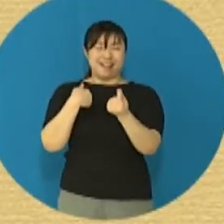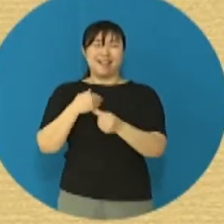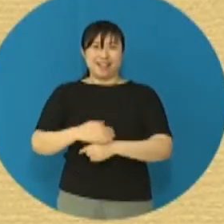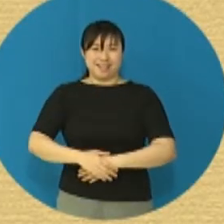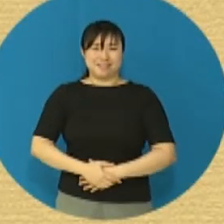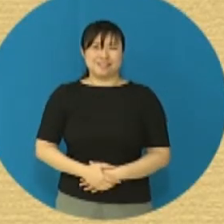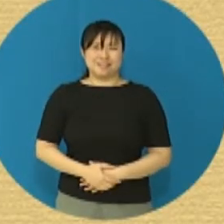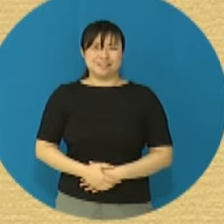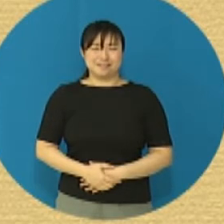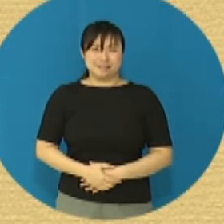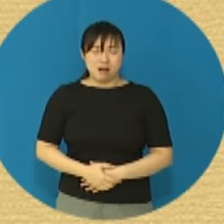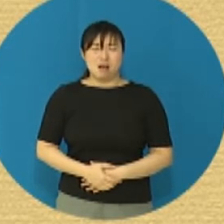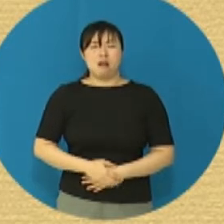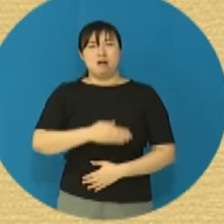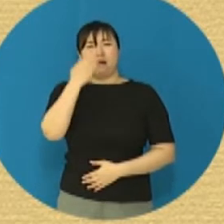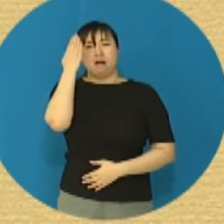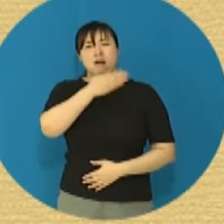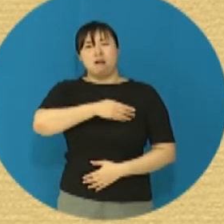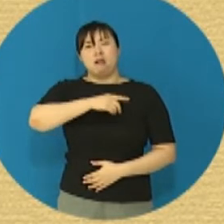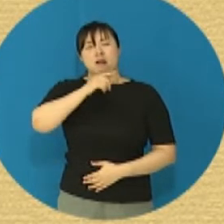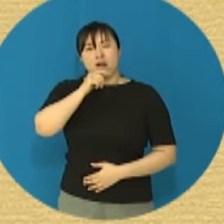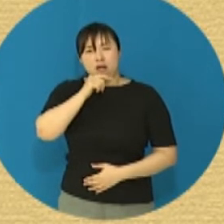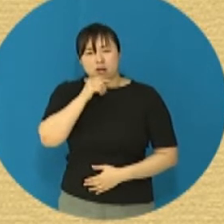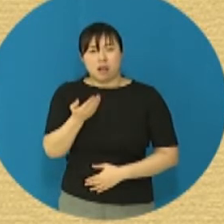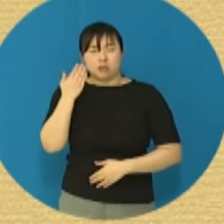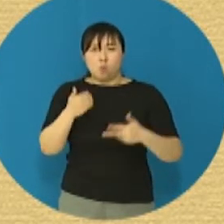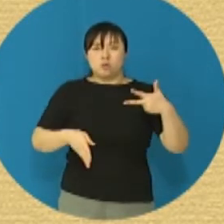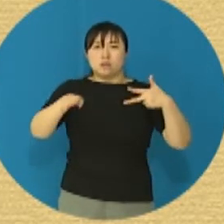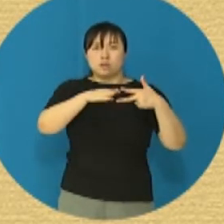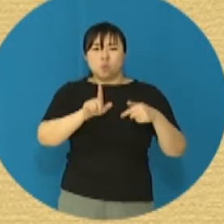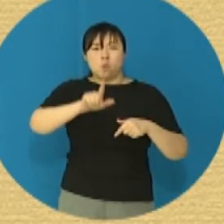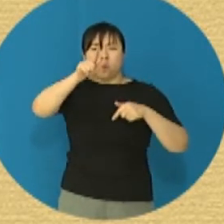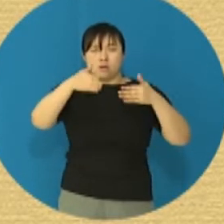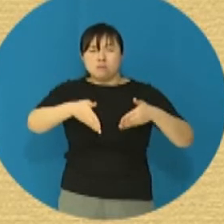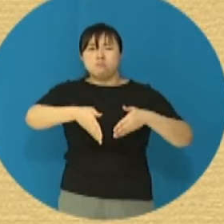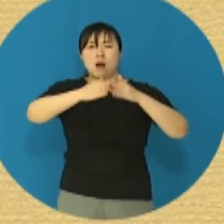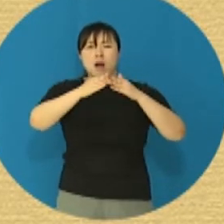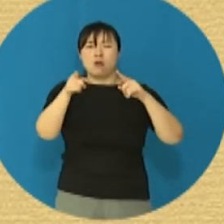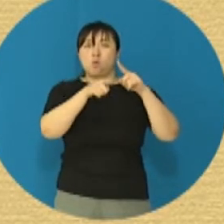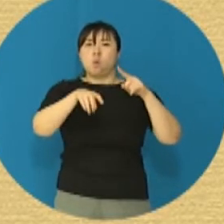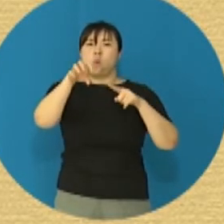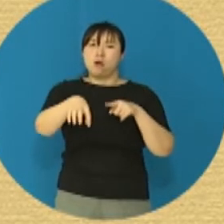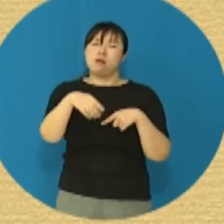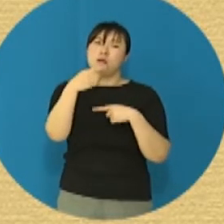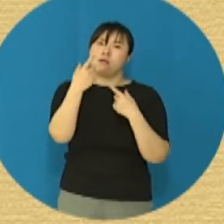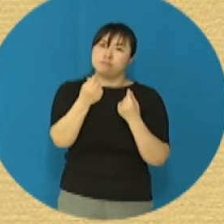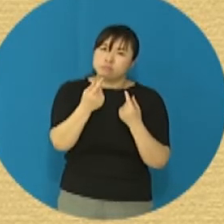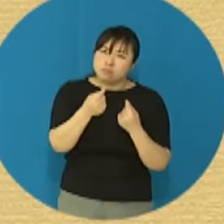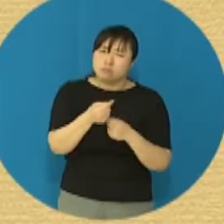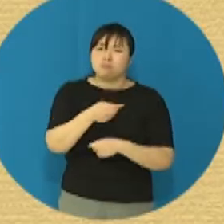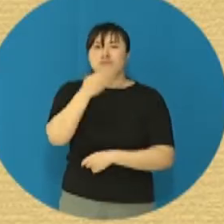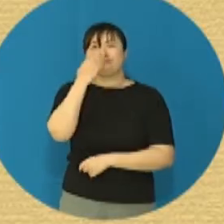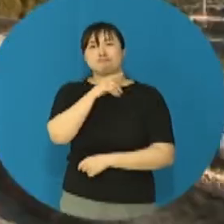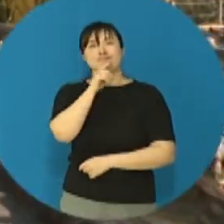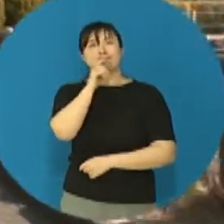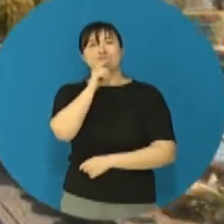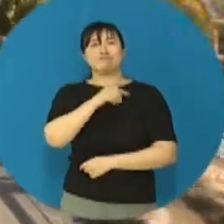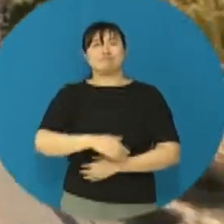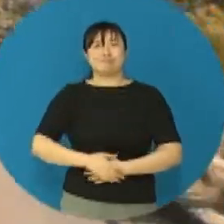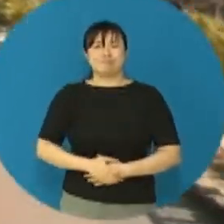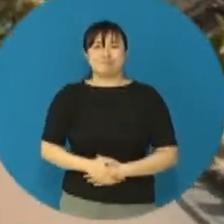センターの上にこの公園があるっていうのが分かりますね。上から池が見えますよ。